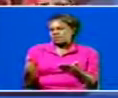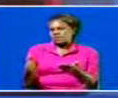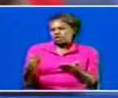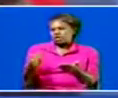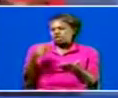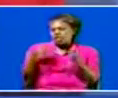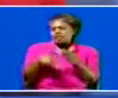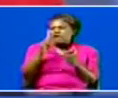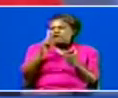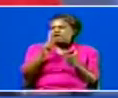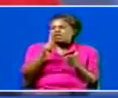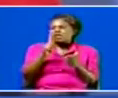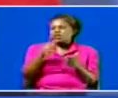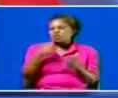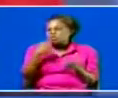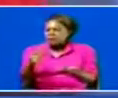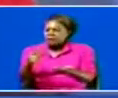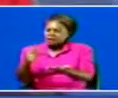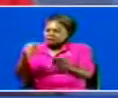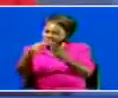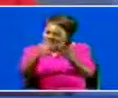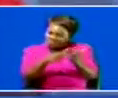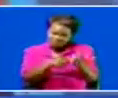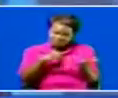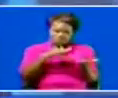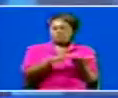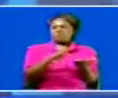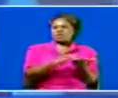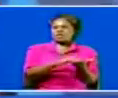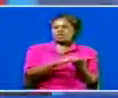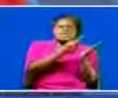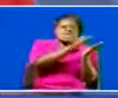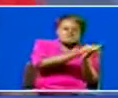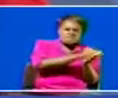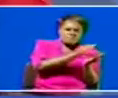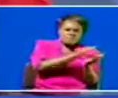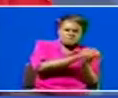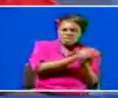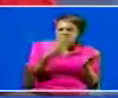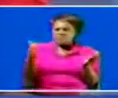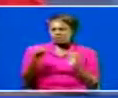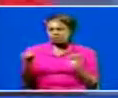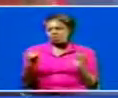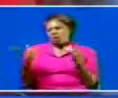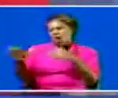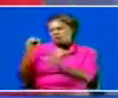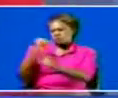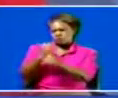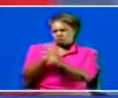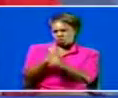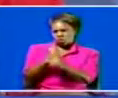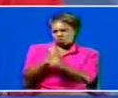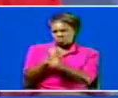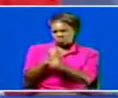chumba. Mume wangu mimi ulinikosea hivi, nisamehe. Usishike maneno ya watu kule nyumbani, kule nje, kule kazini.